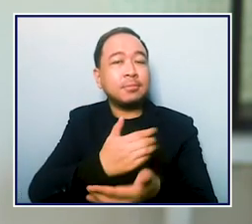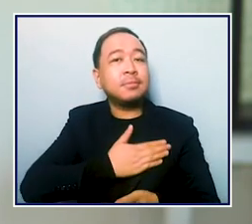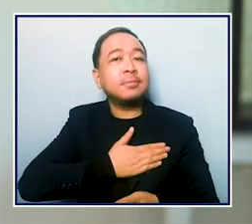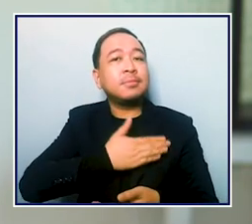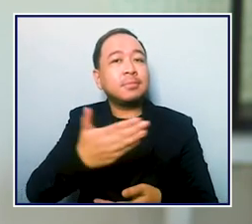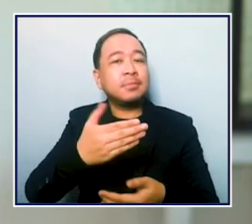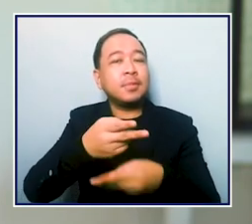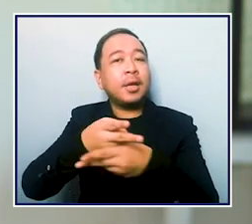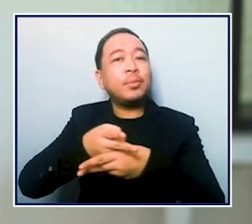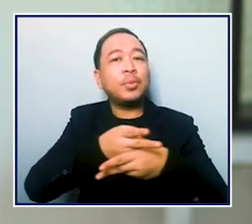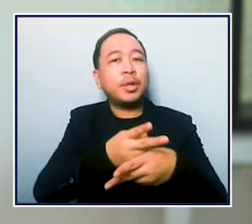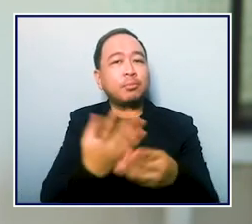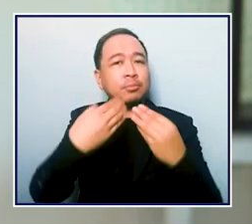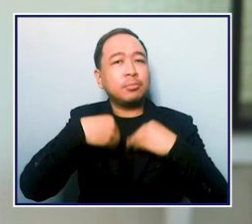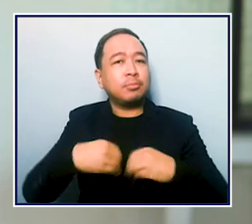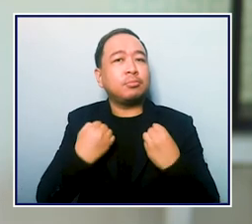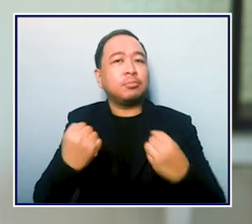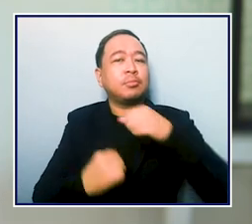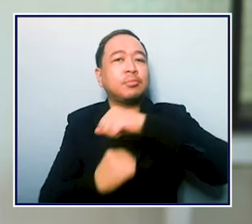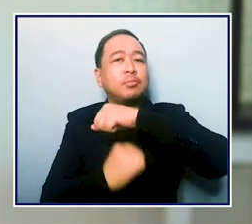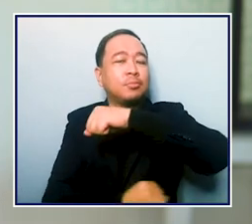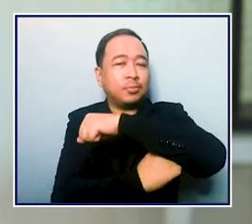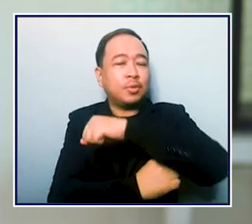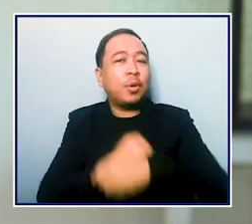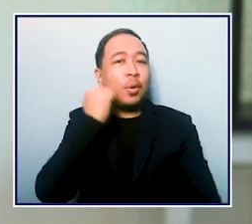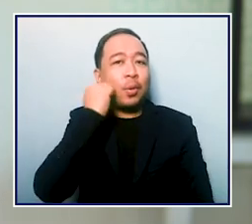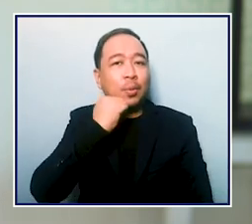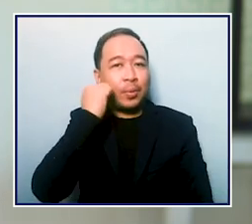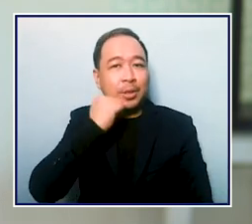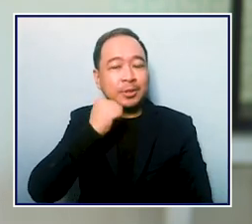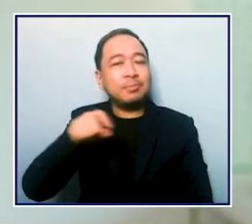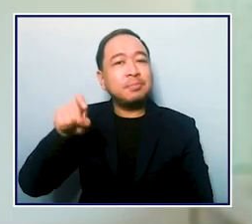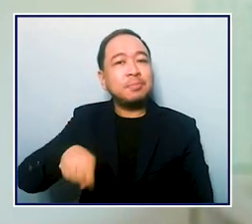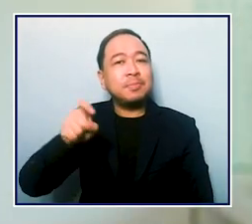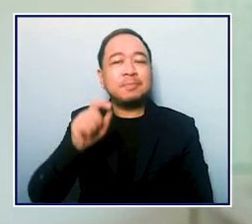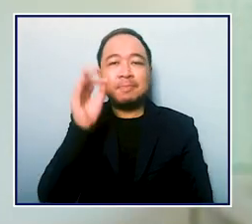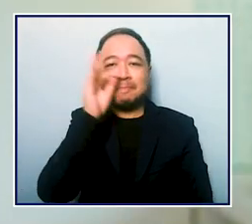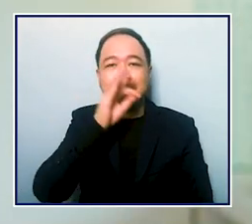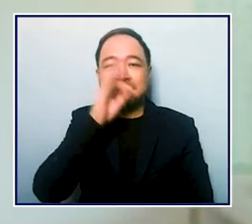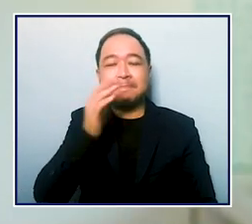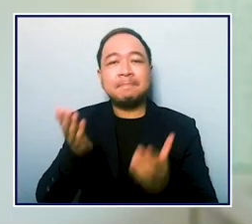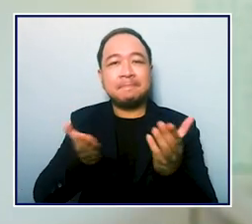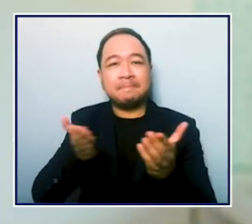at paglingap ang ating magiging sandigan. Sa lahat ng pagkakataon,